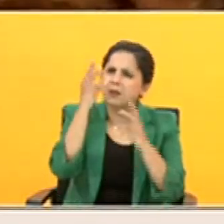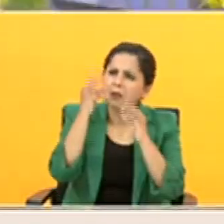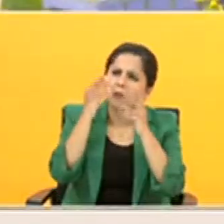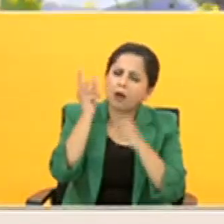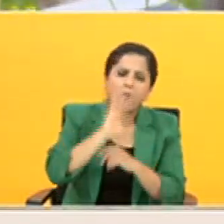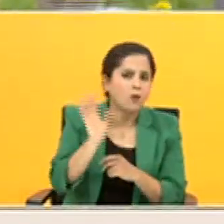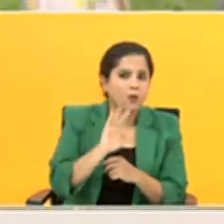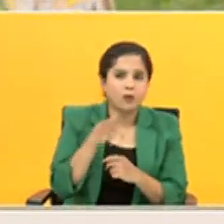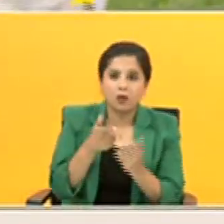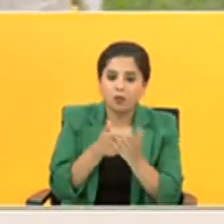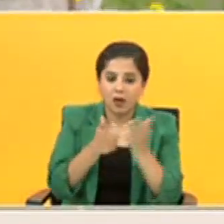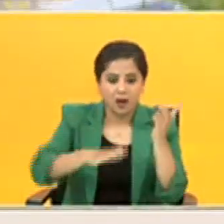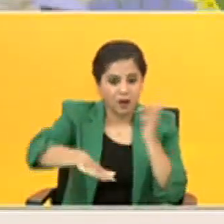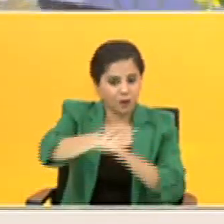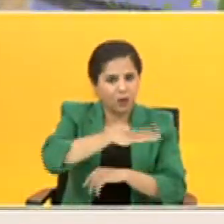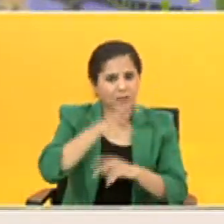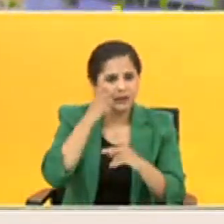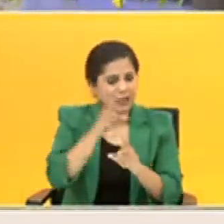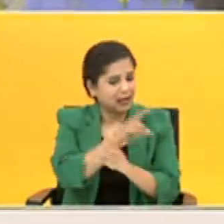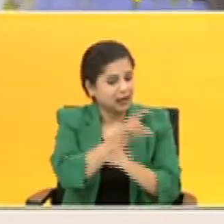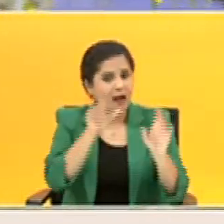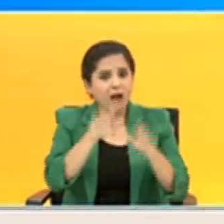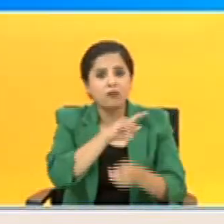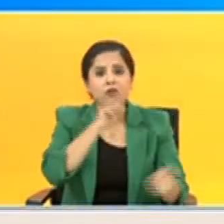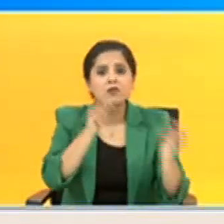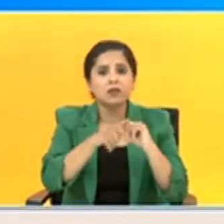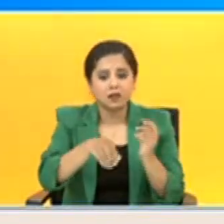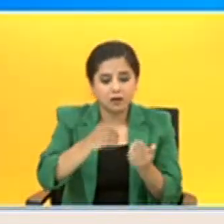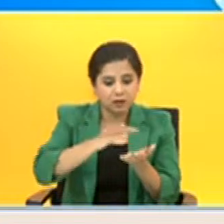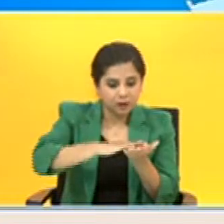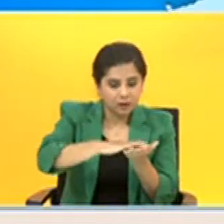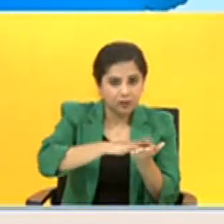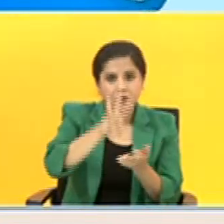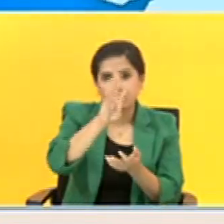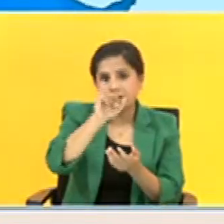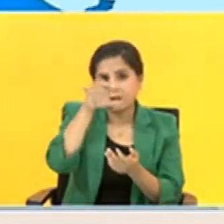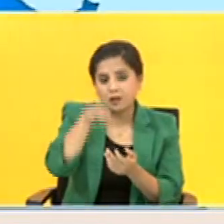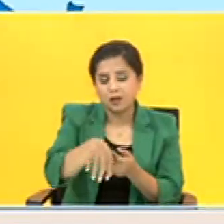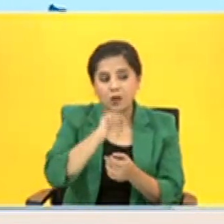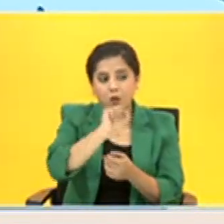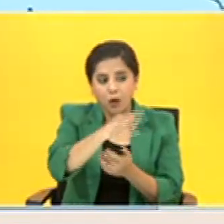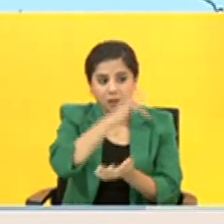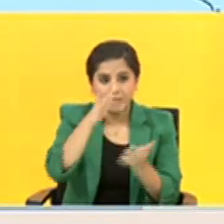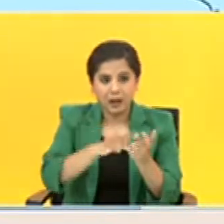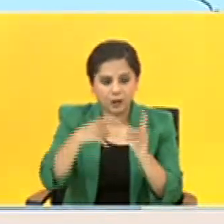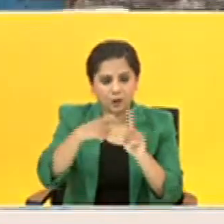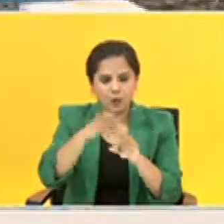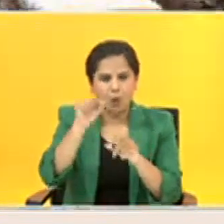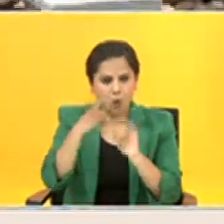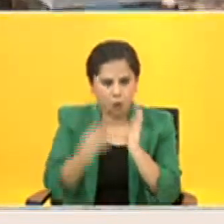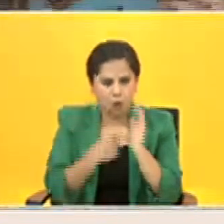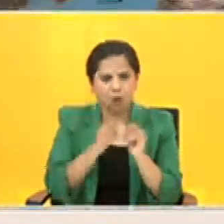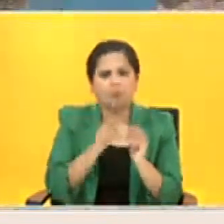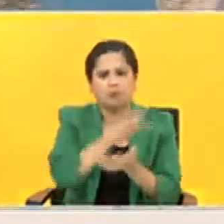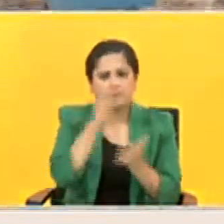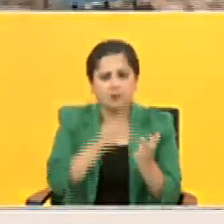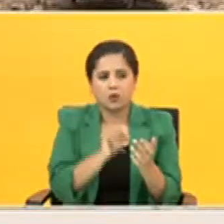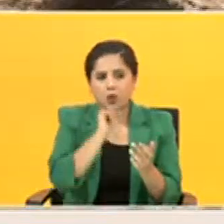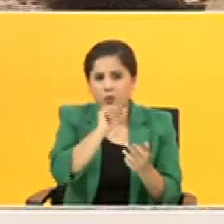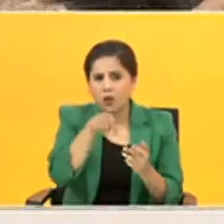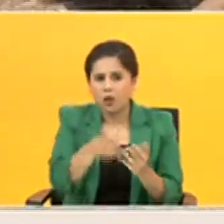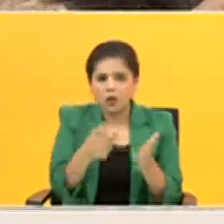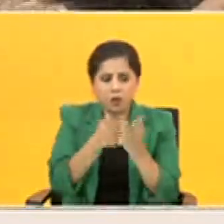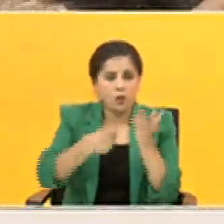गांव की जमीन पर भी साफ नजर आता है। छत्तीसगढ़ के कोरिया जिले का एक उदाहरण है। यहाँ